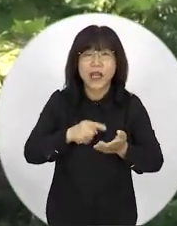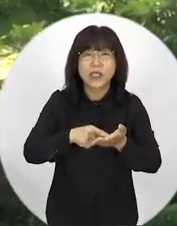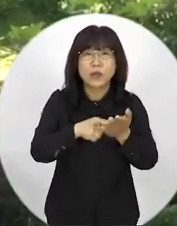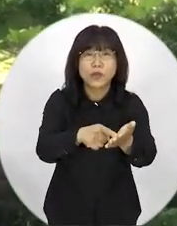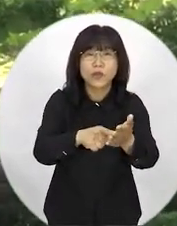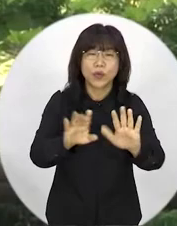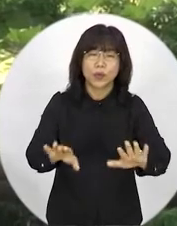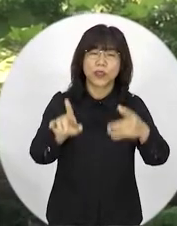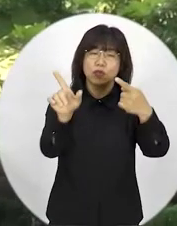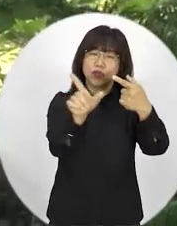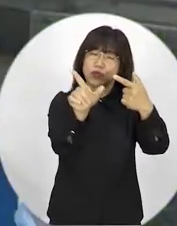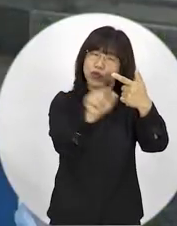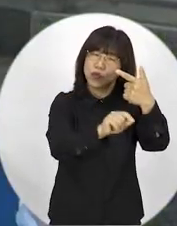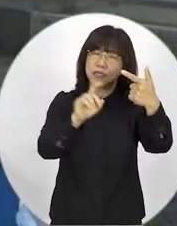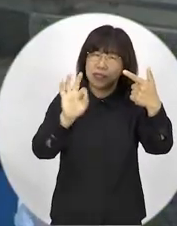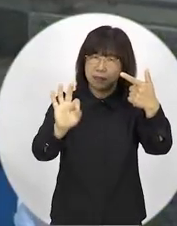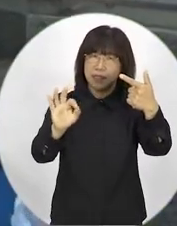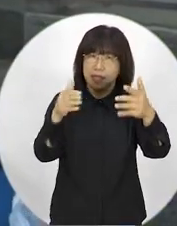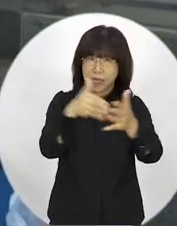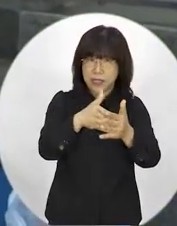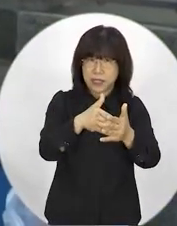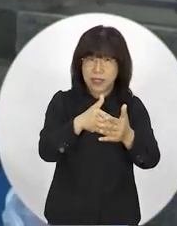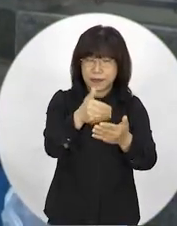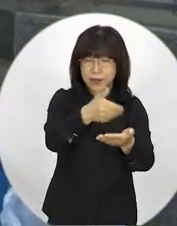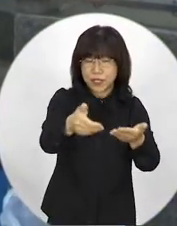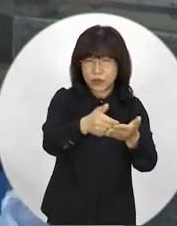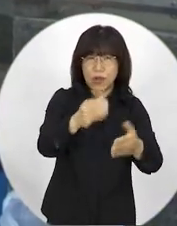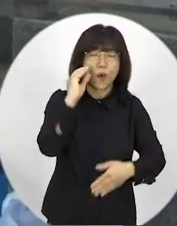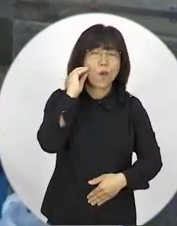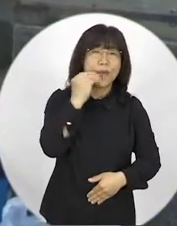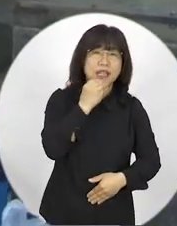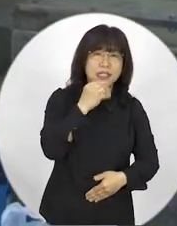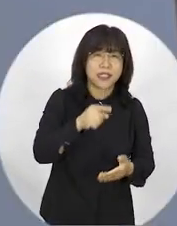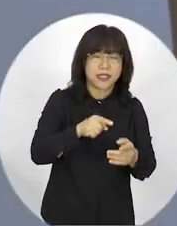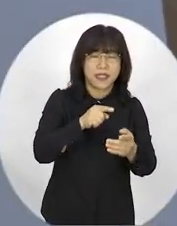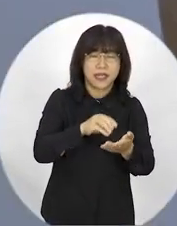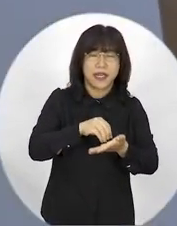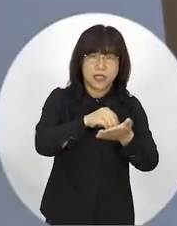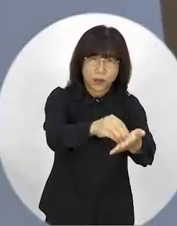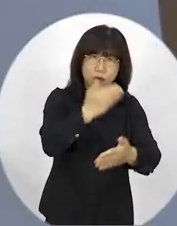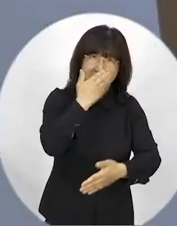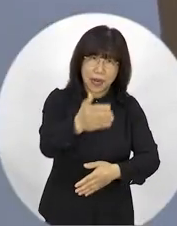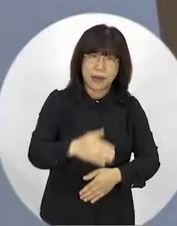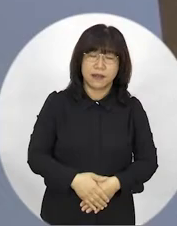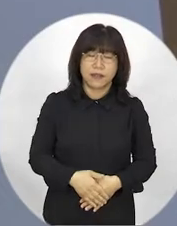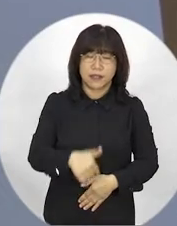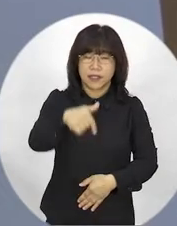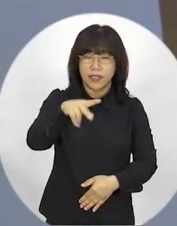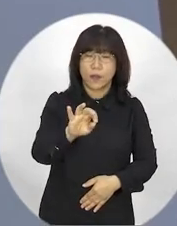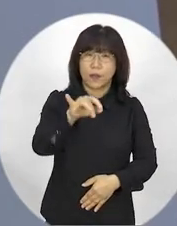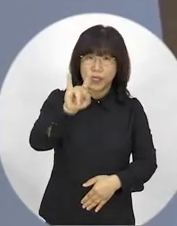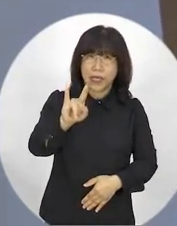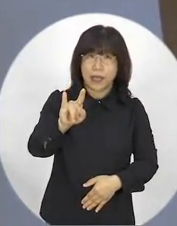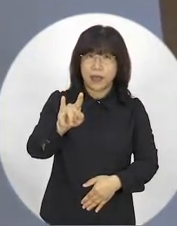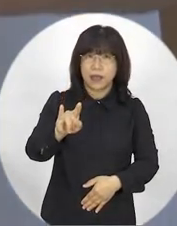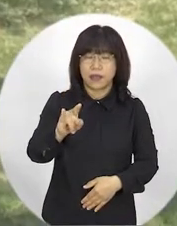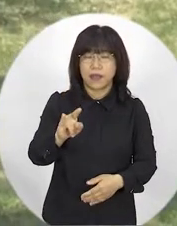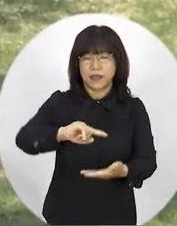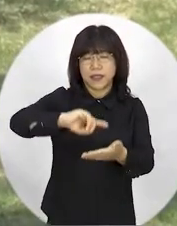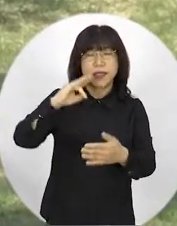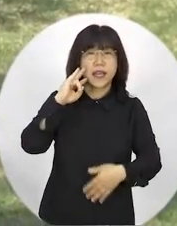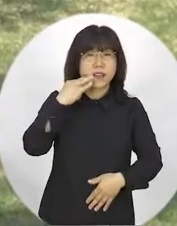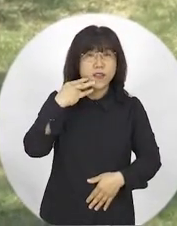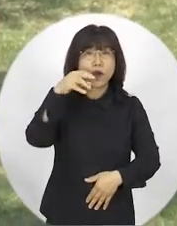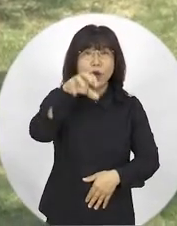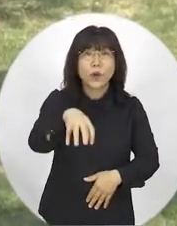사생 대회에 참가 접수는 오는 6월 10일까지 겸재 정선 미술관 홈페이지를 통해 봤습니다 이밖에도 겸